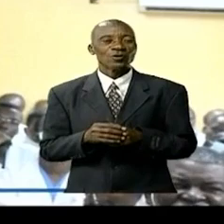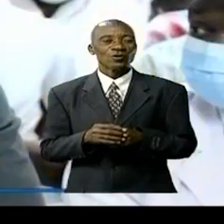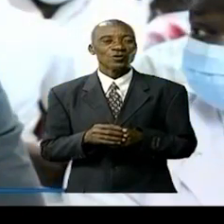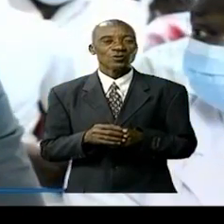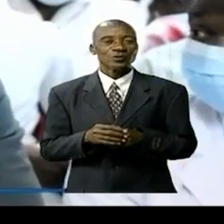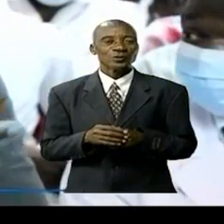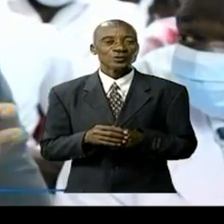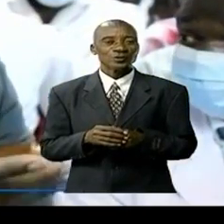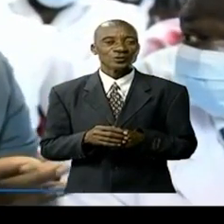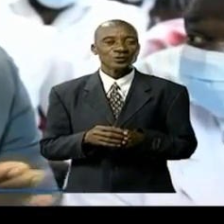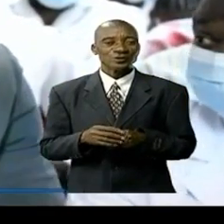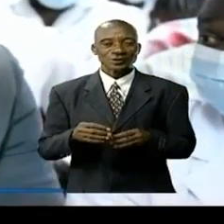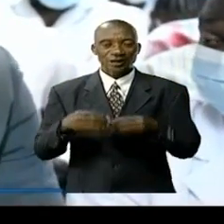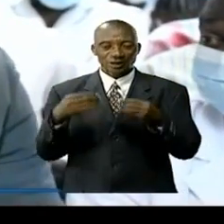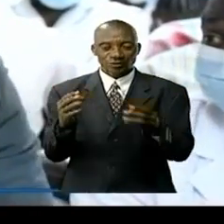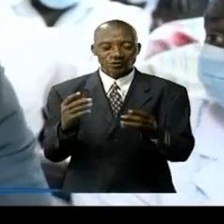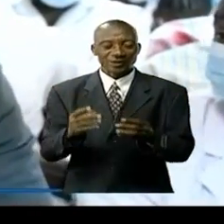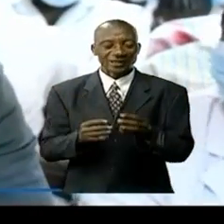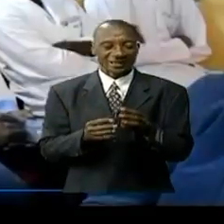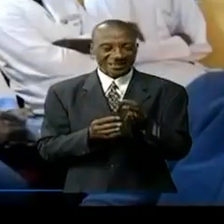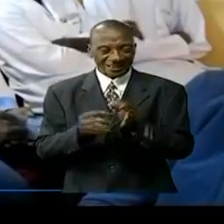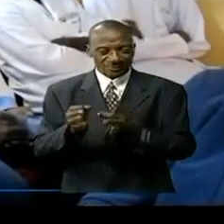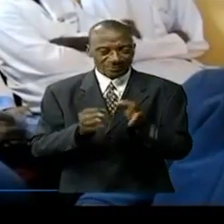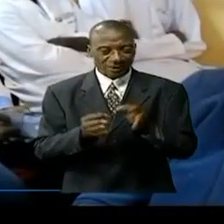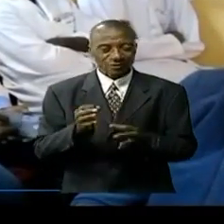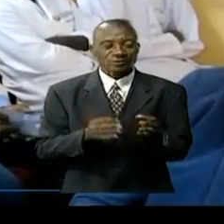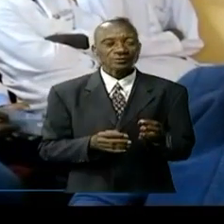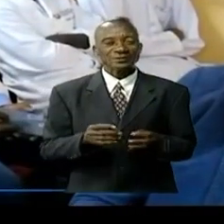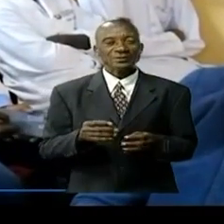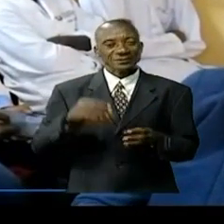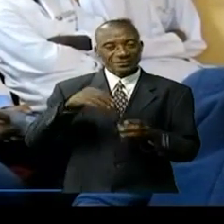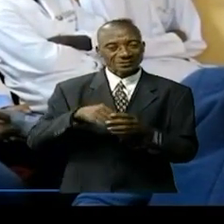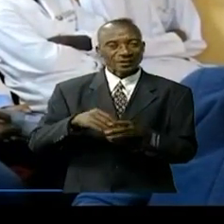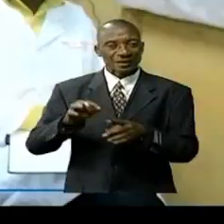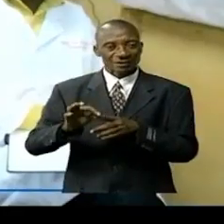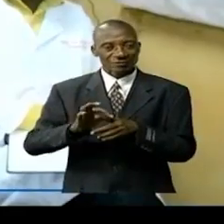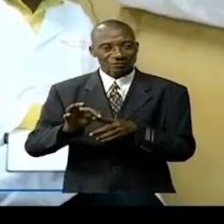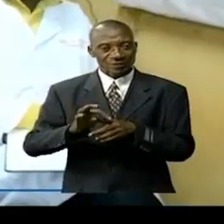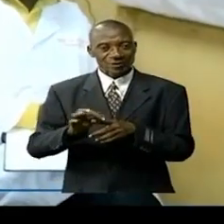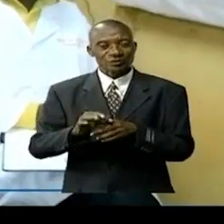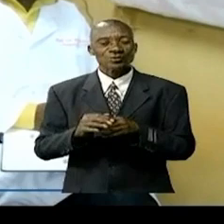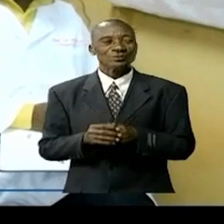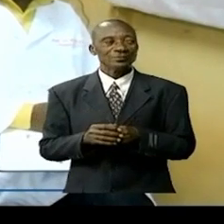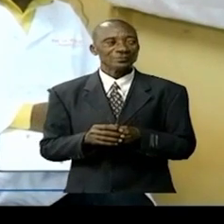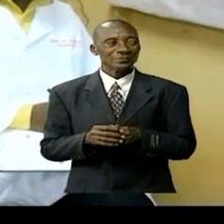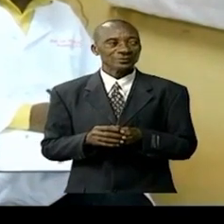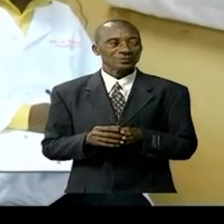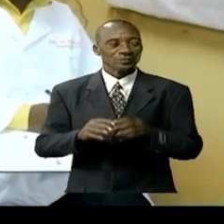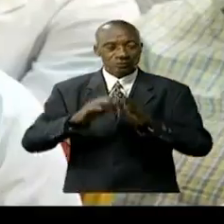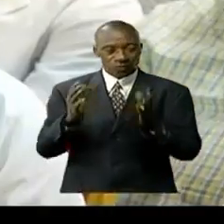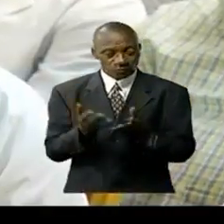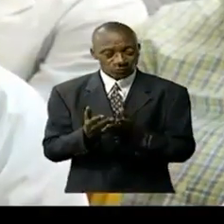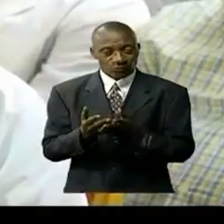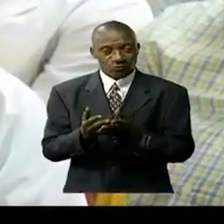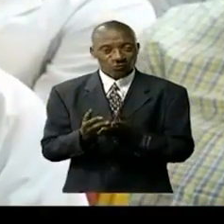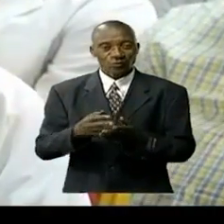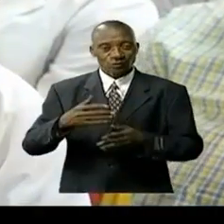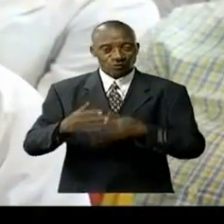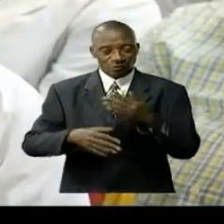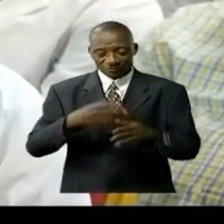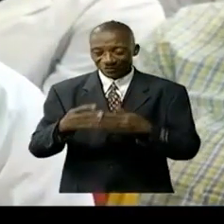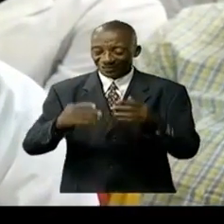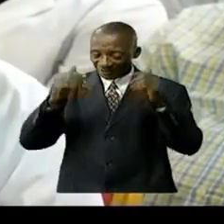donné la démonstration qu'au cours de la formation, l'apprentissage doit être programmé et